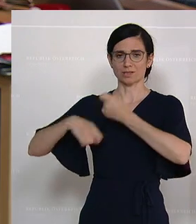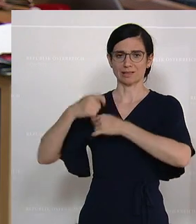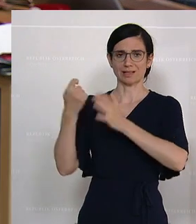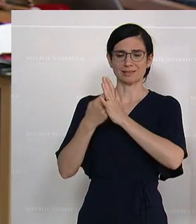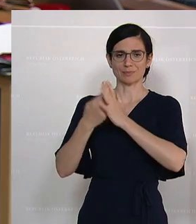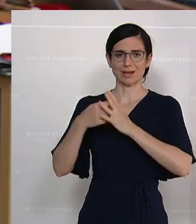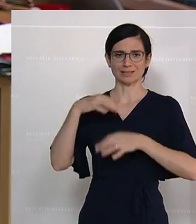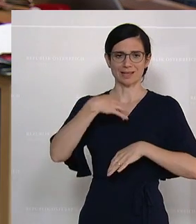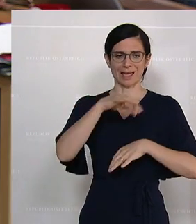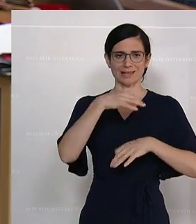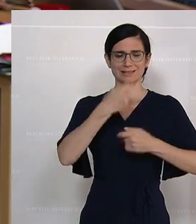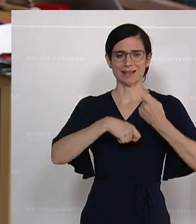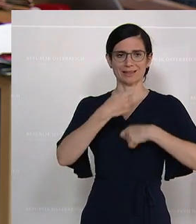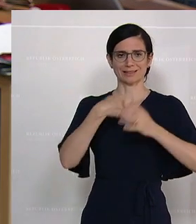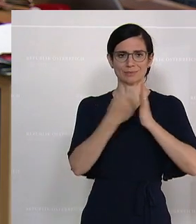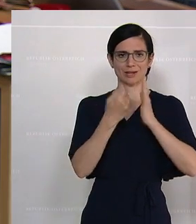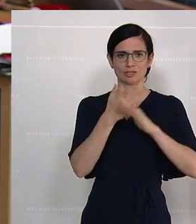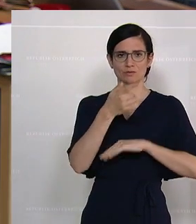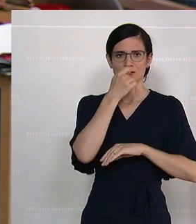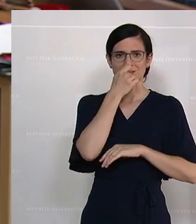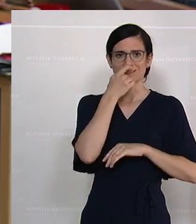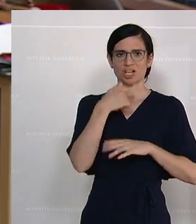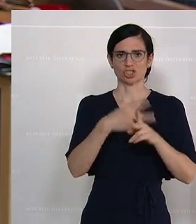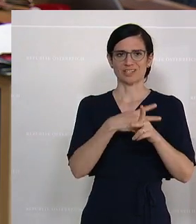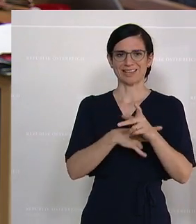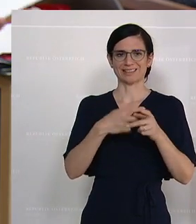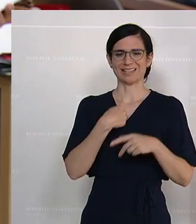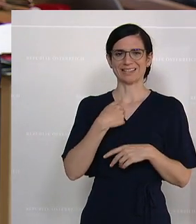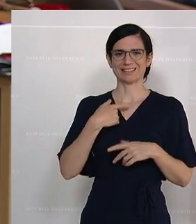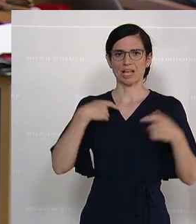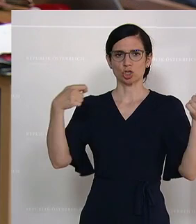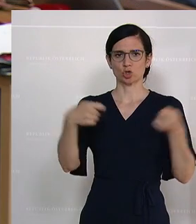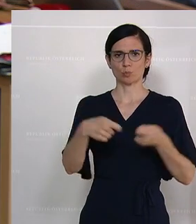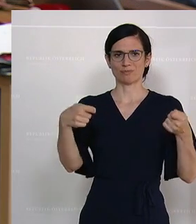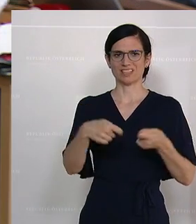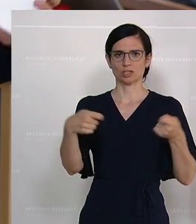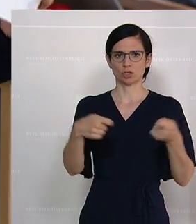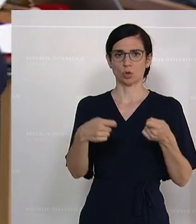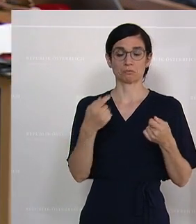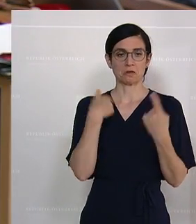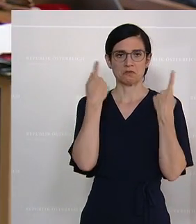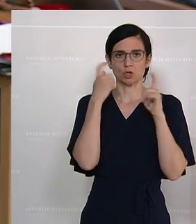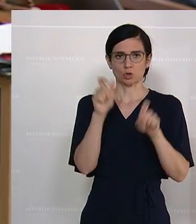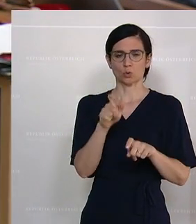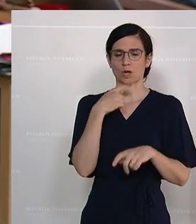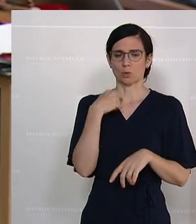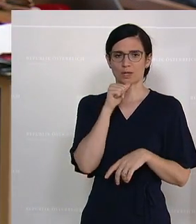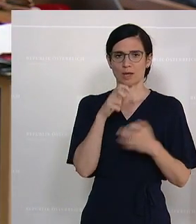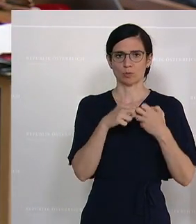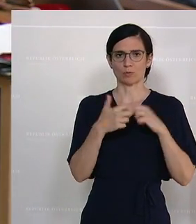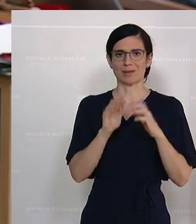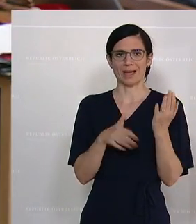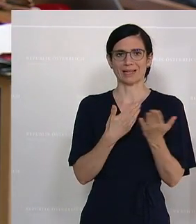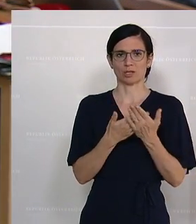einzelhandelspreis für gas staatlich zu subventionieren damit gibt es nicht keine probleme bei der versorgung weil die angebotsmenge gleich bleibt und